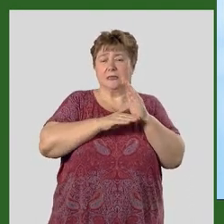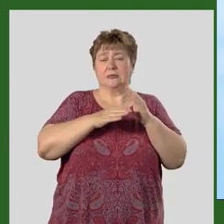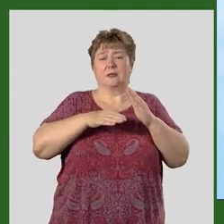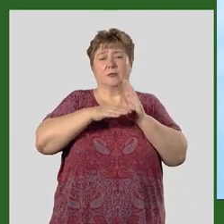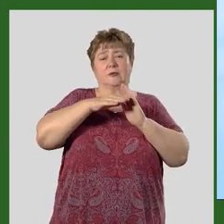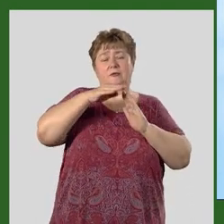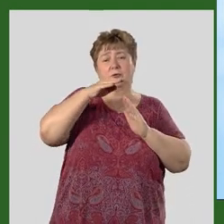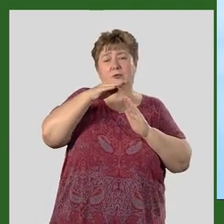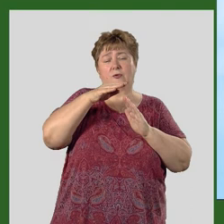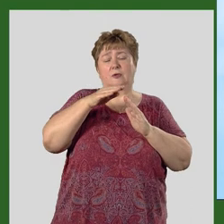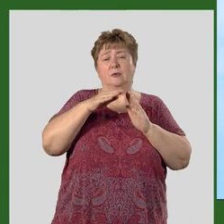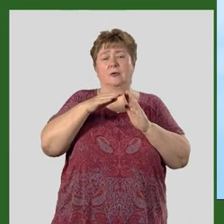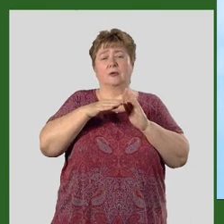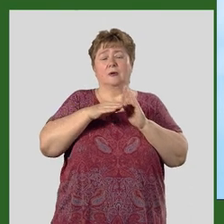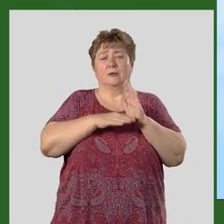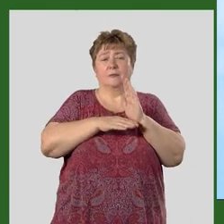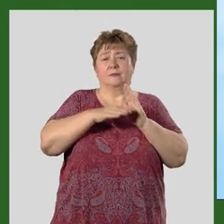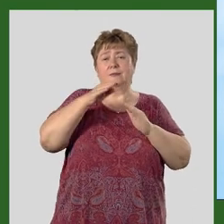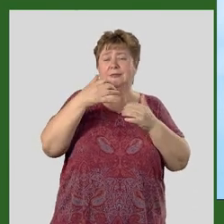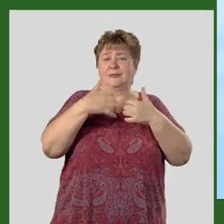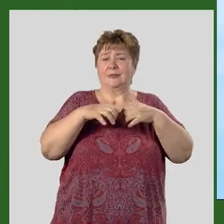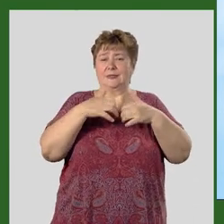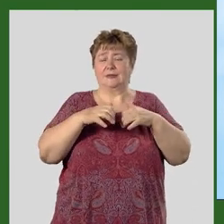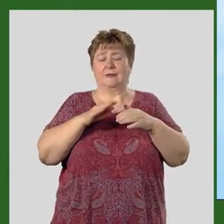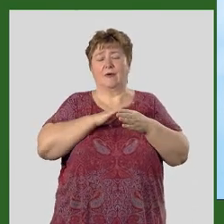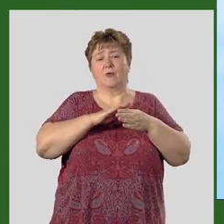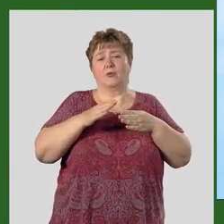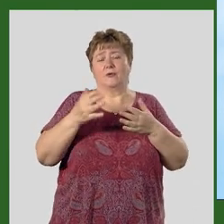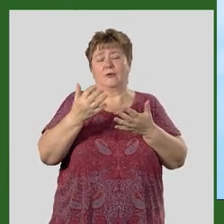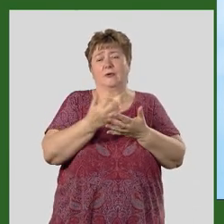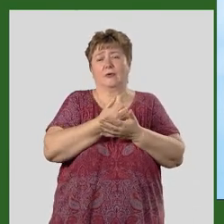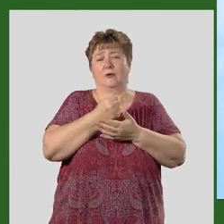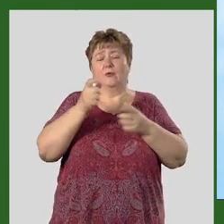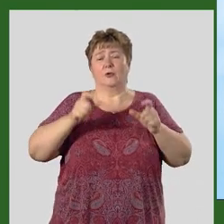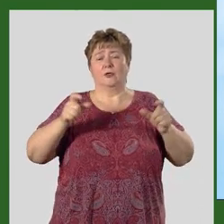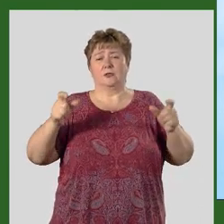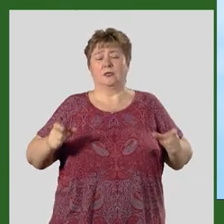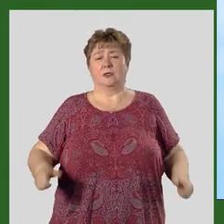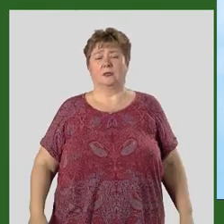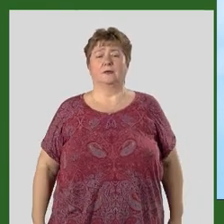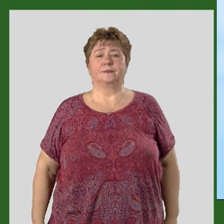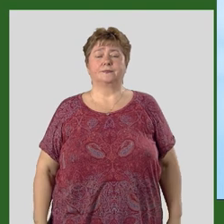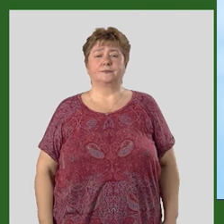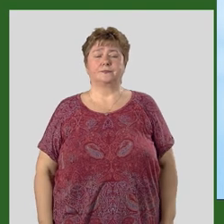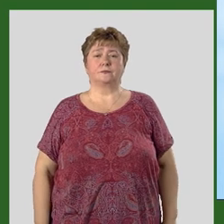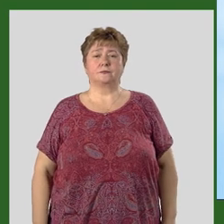и высоким, выше и ниже среднего уровня дохода населения.